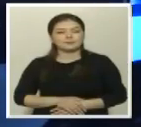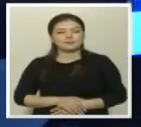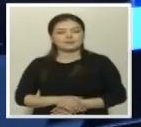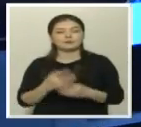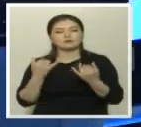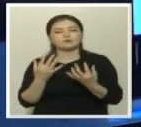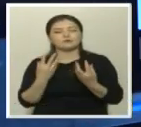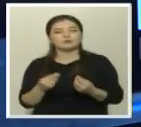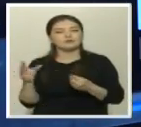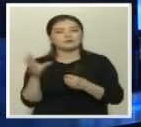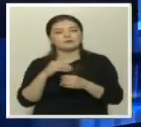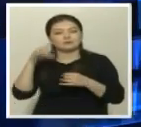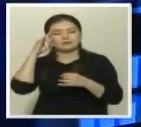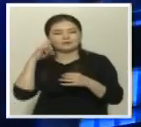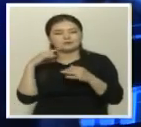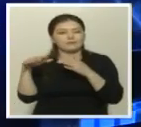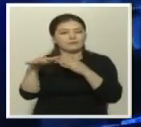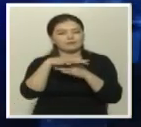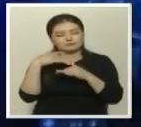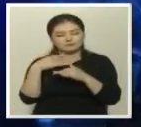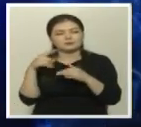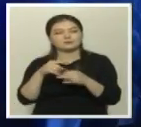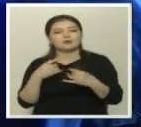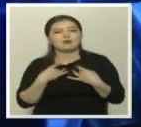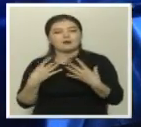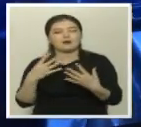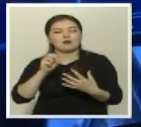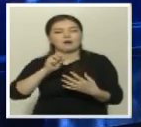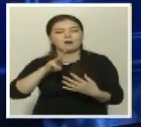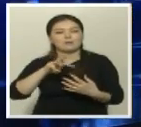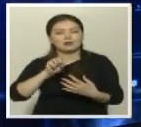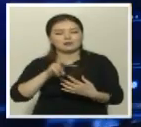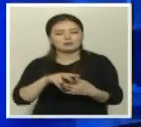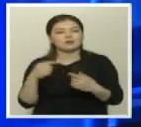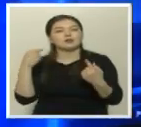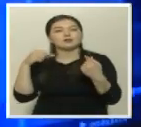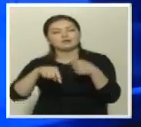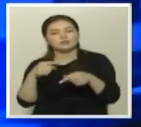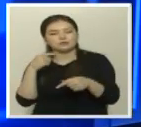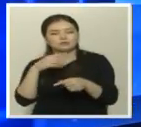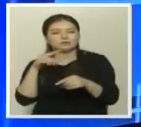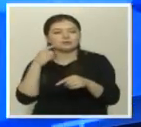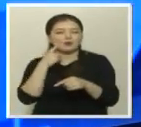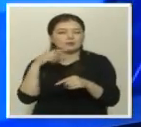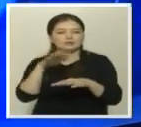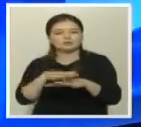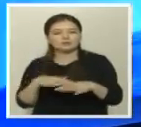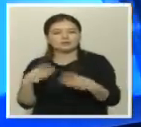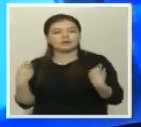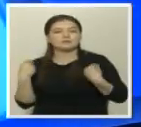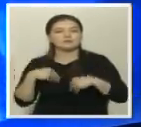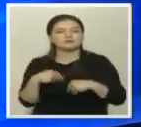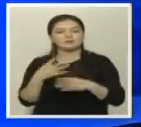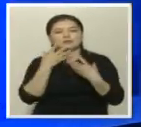Привет сегодня по всей стране отмечается праздник Амал день празднования принято прощать друг другу все обиды одеваться в яркие наряды а также